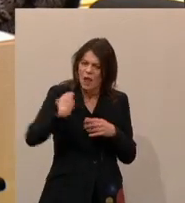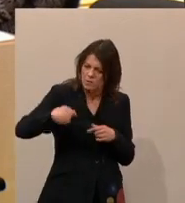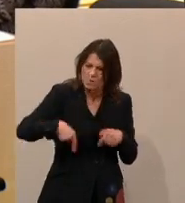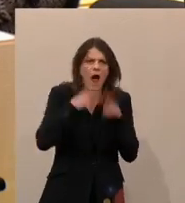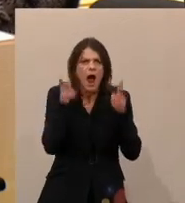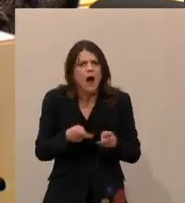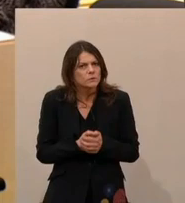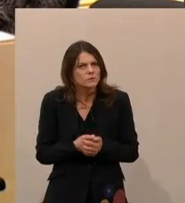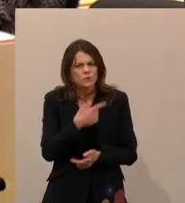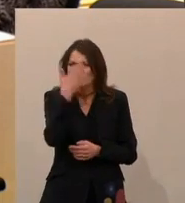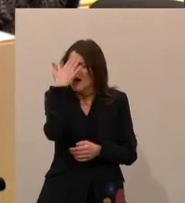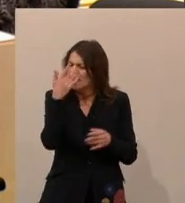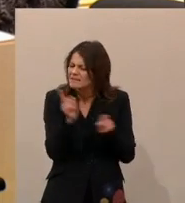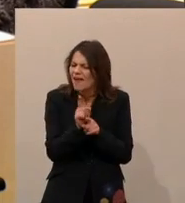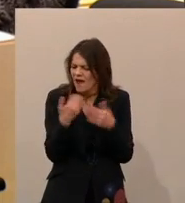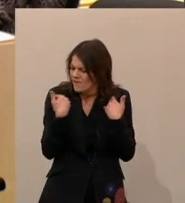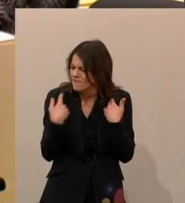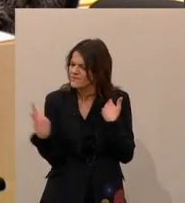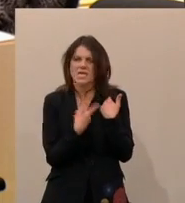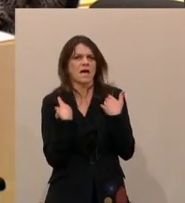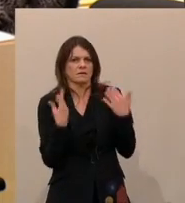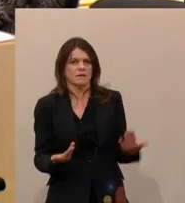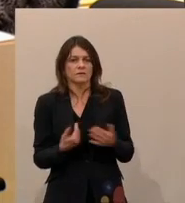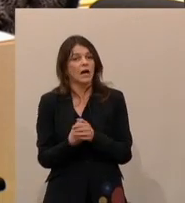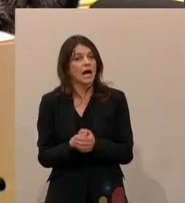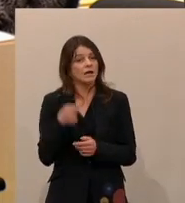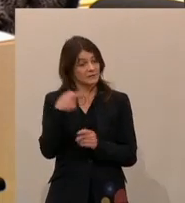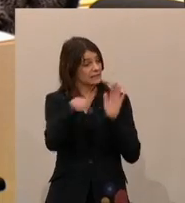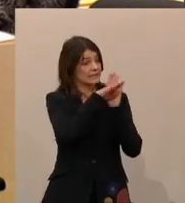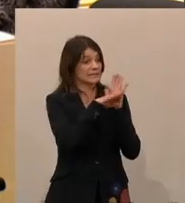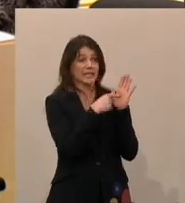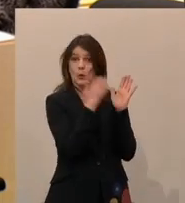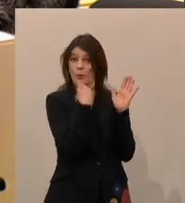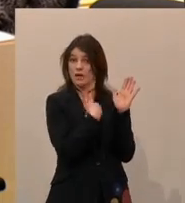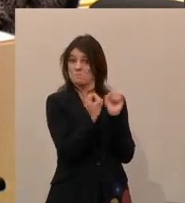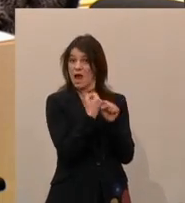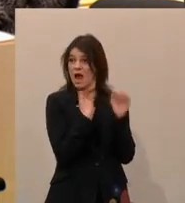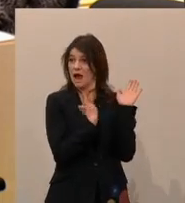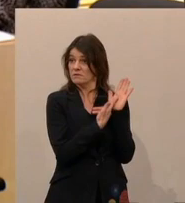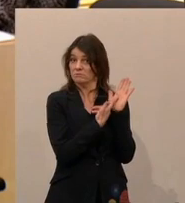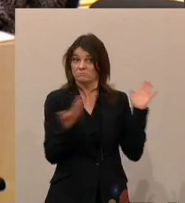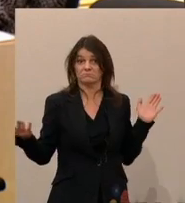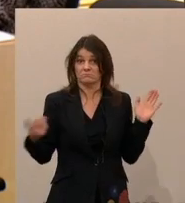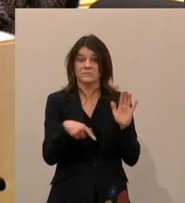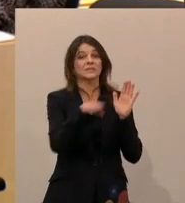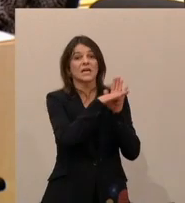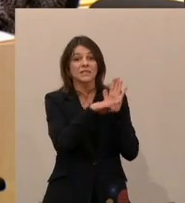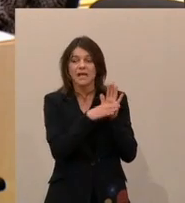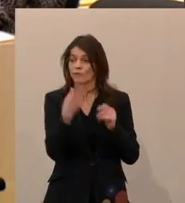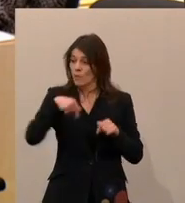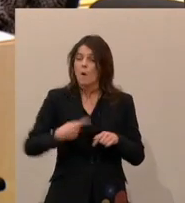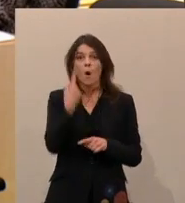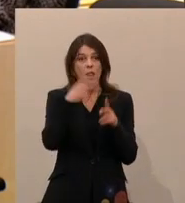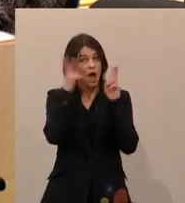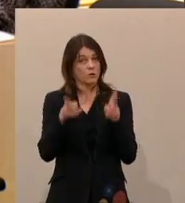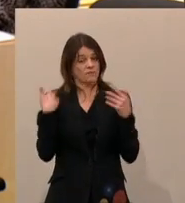Haus sind. Sie wissen genauso gut wie wir alle hier herinnen, dass dieses Gesetz nicht ich gemacht habe, sondern dieses Gesetz ist von diesem Hohen